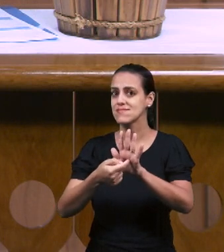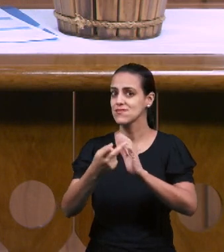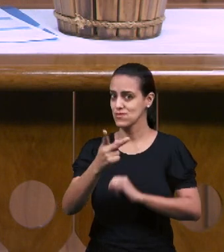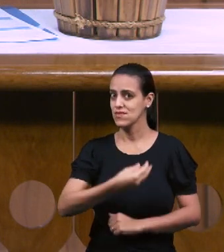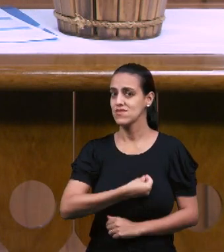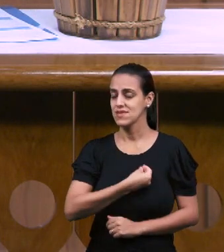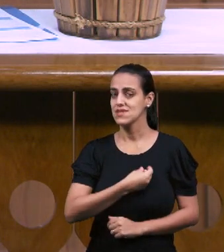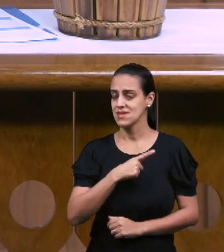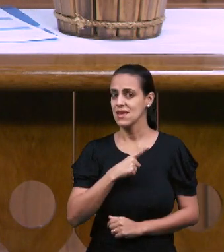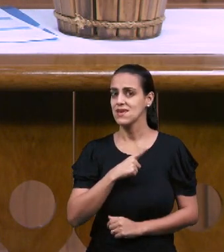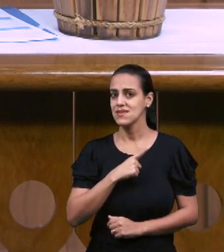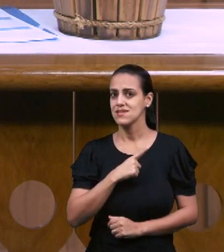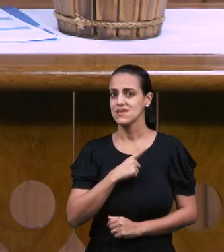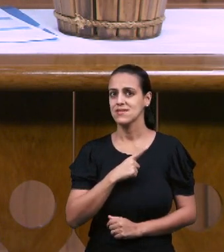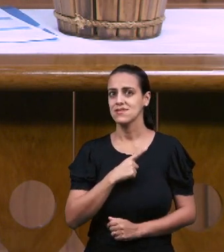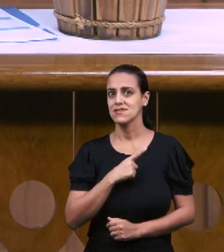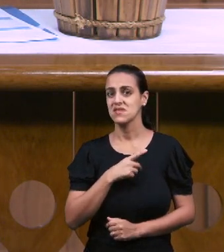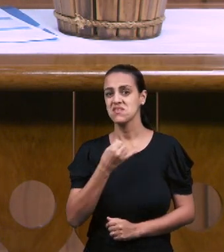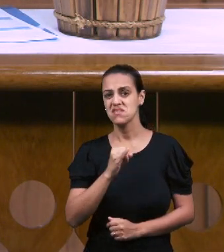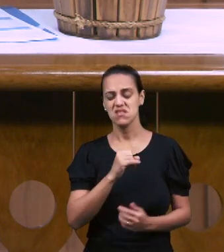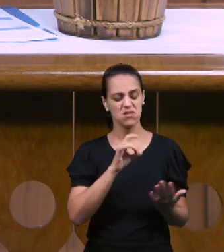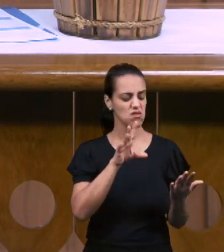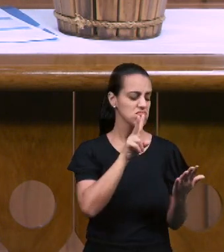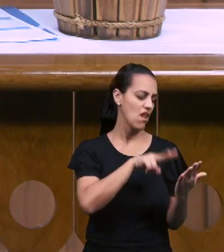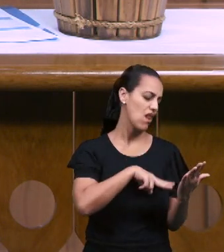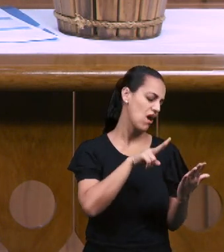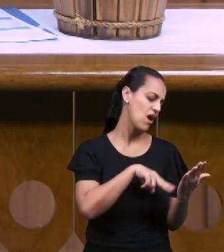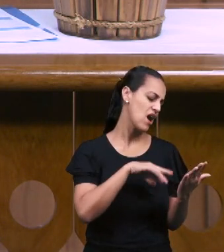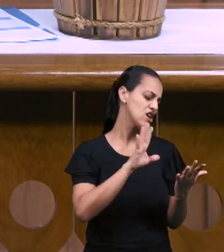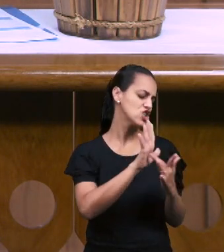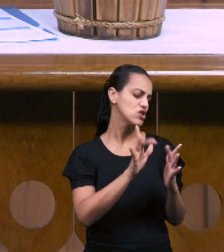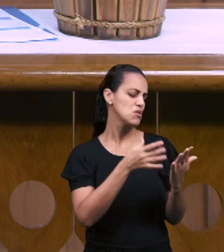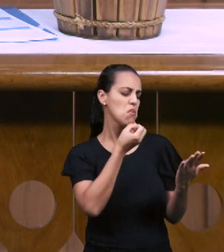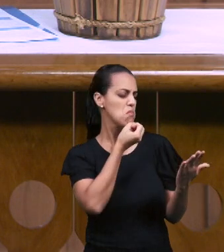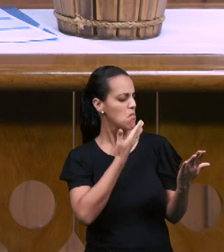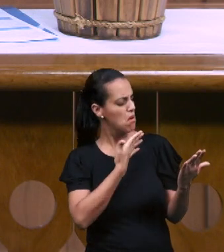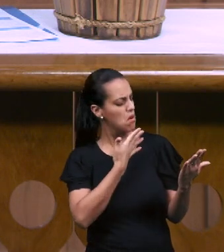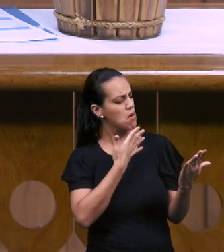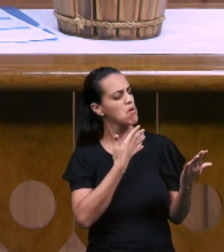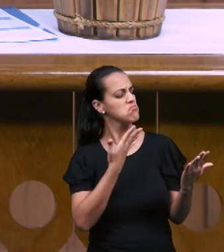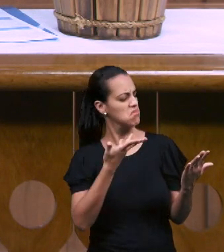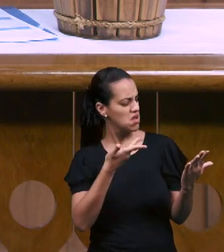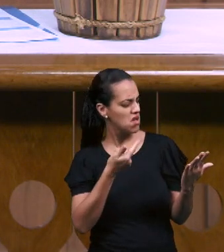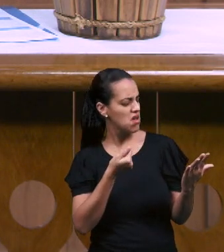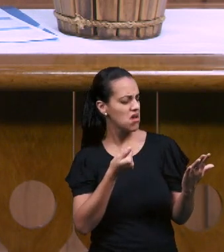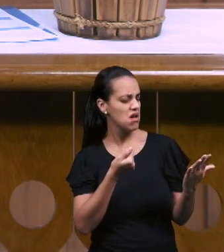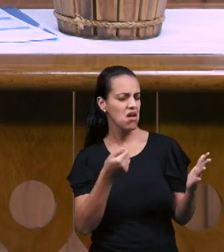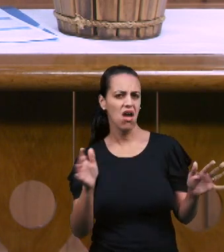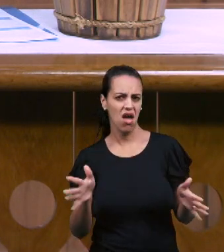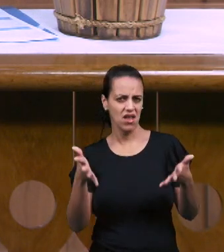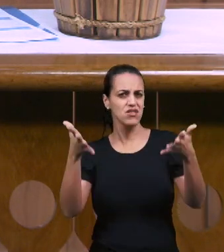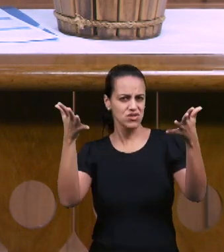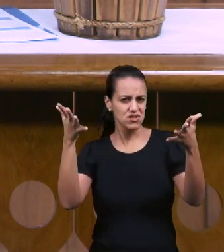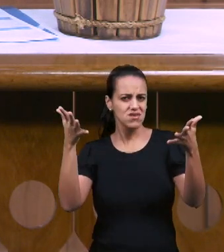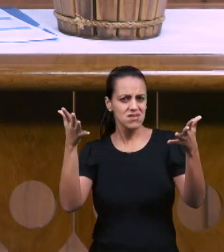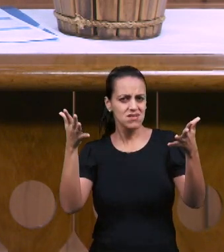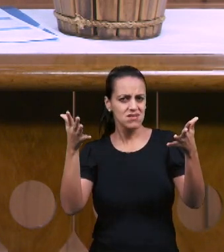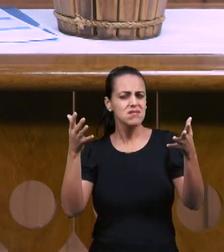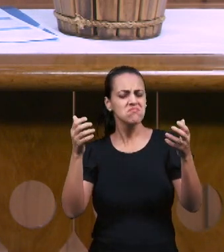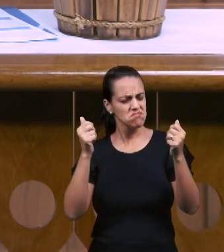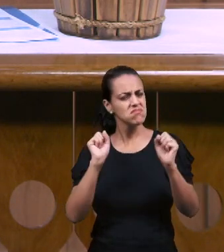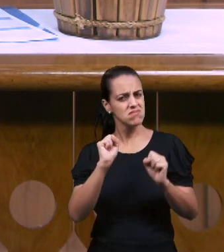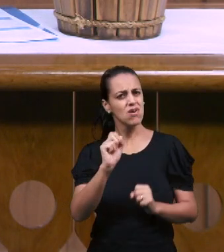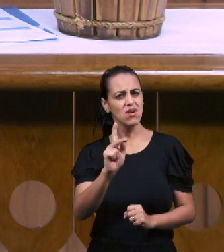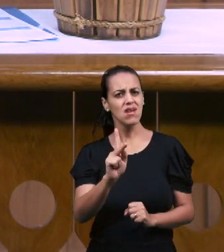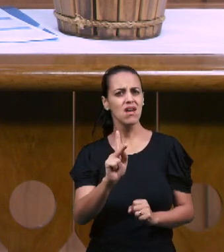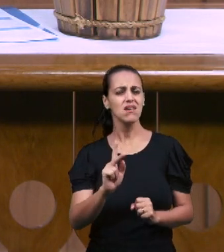révélé. Si c'est que la lecture, donc tout va bien, des éloges à Jésus, il mérite des éloges, il